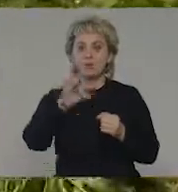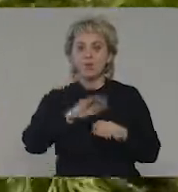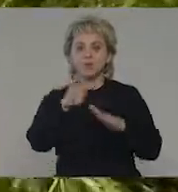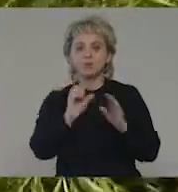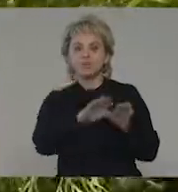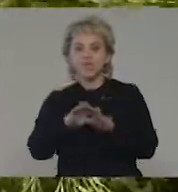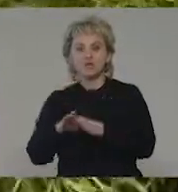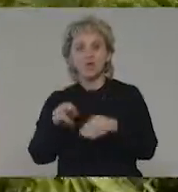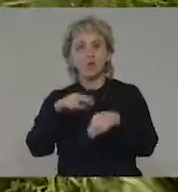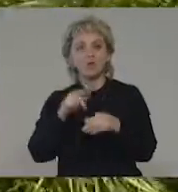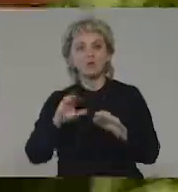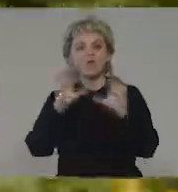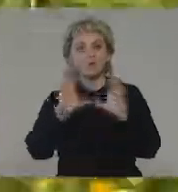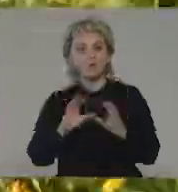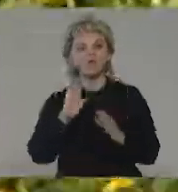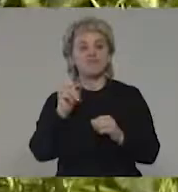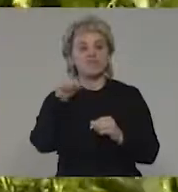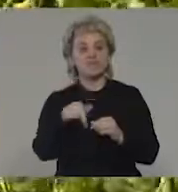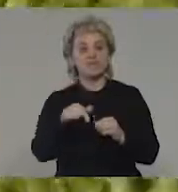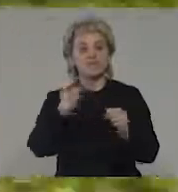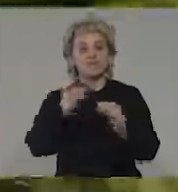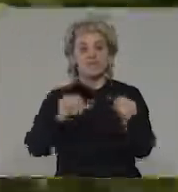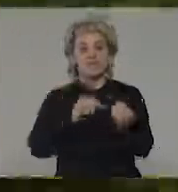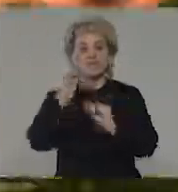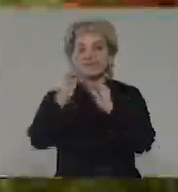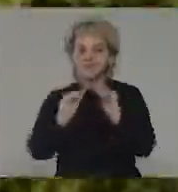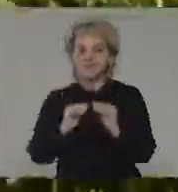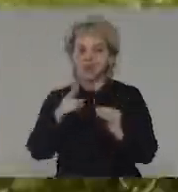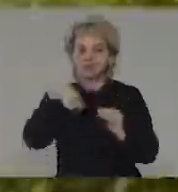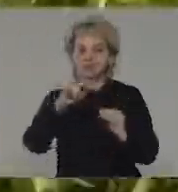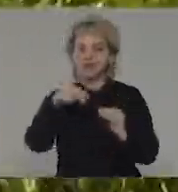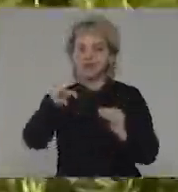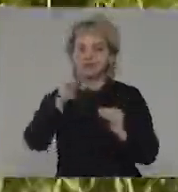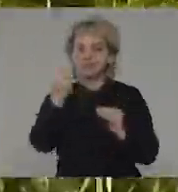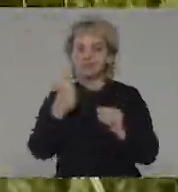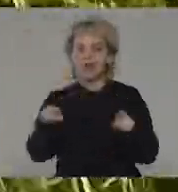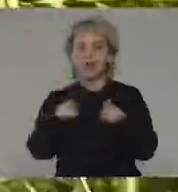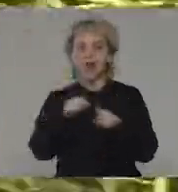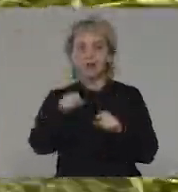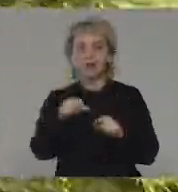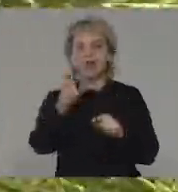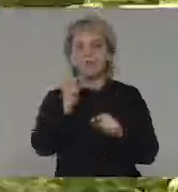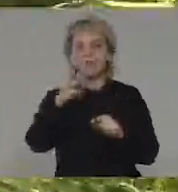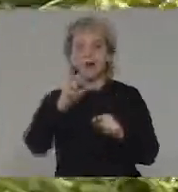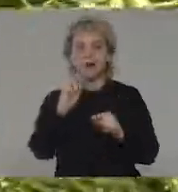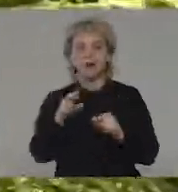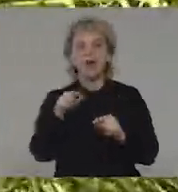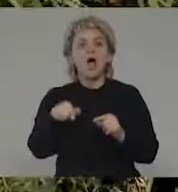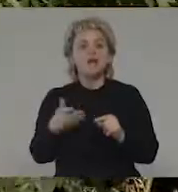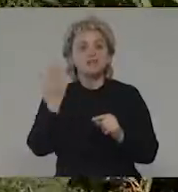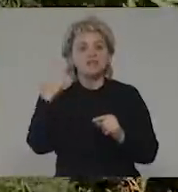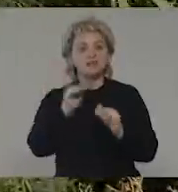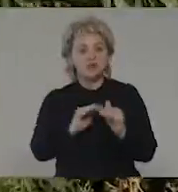статьей Уголовного кодекса, вернее, ее наркосодержащая пыльца, как и опиаты в маке. А ведь я